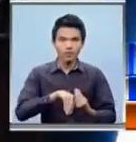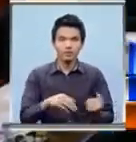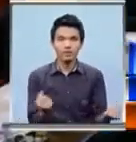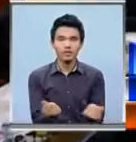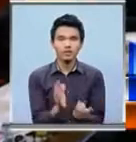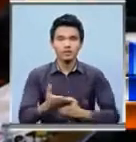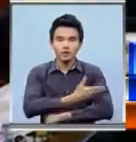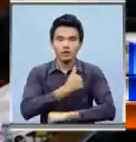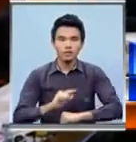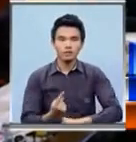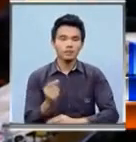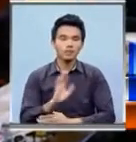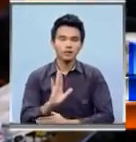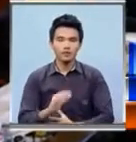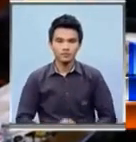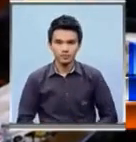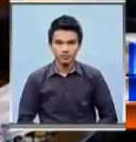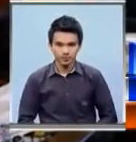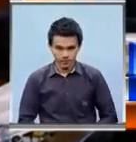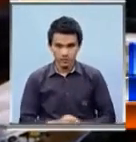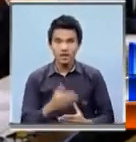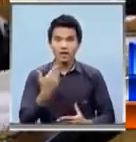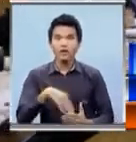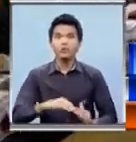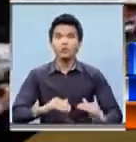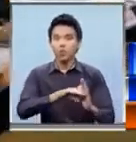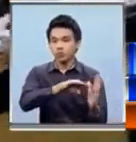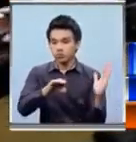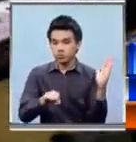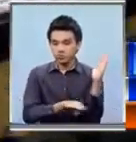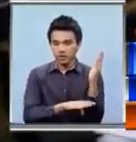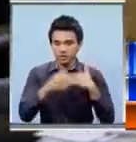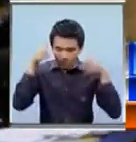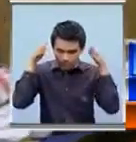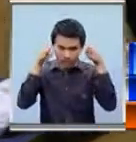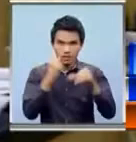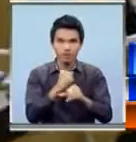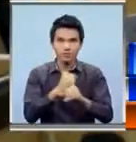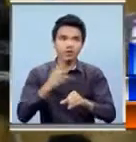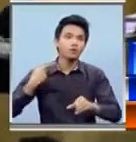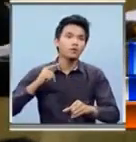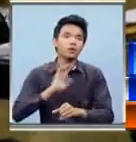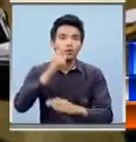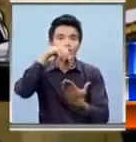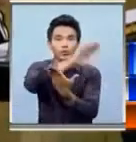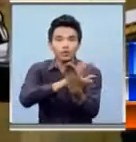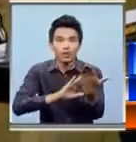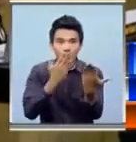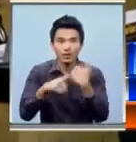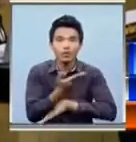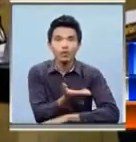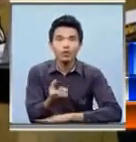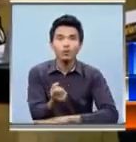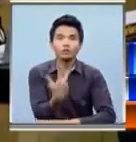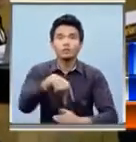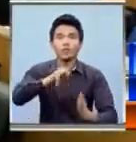เมืองขึ้นมาอีกในสังคมในช่วงท้ายนะครับพลเอกประยุทธ์นั้นยืนยันถึงความตั้งใจในการทำเพื่อประโยชน์ของประเทศชาติจึงขอให้สภานิติบัญ